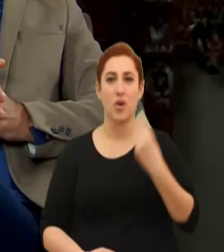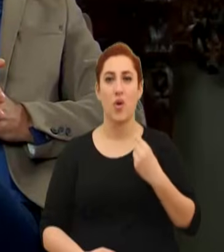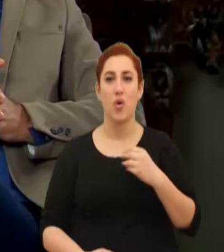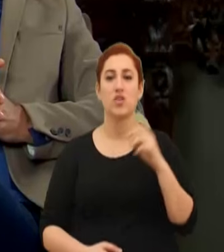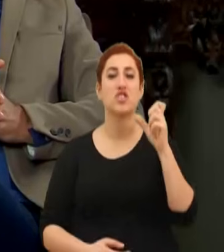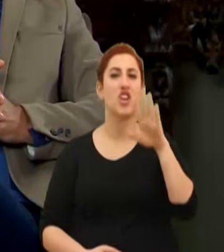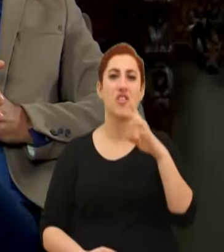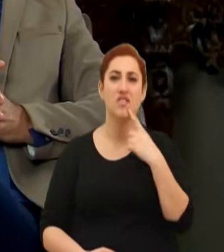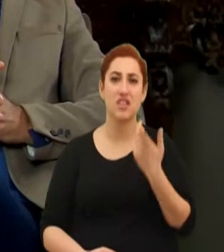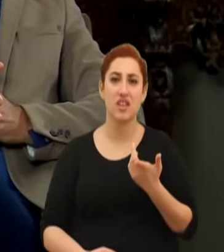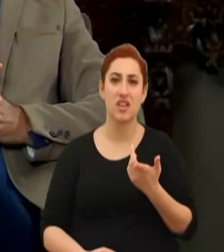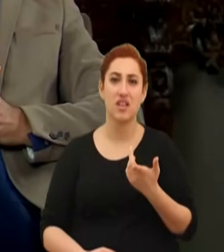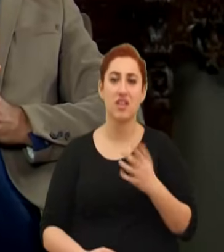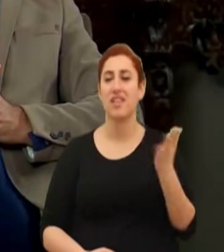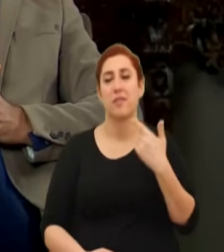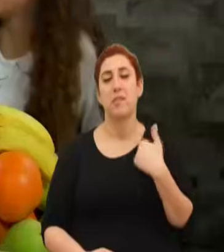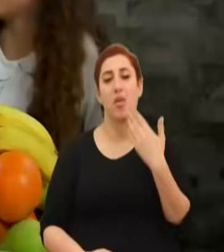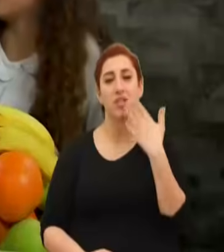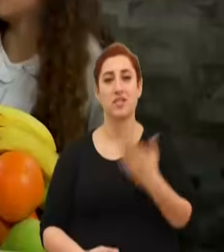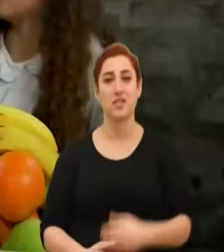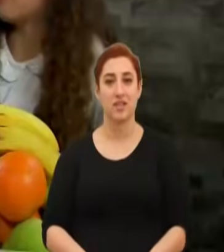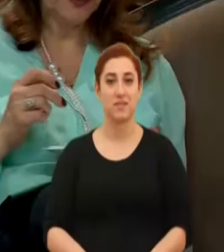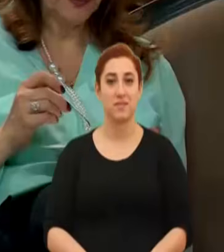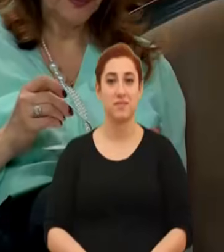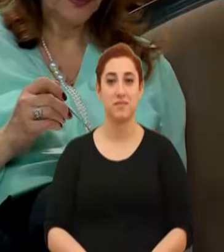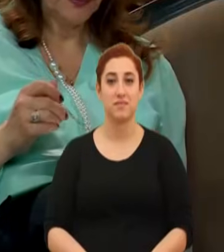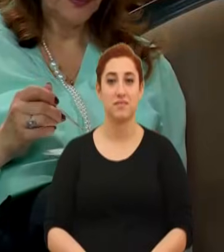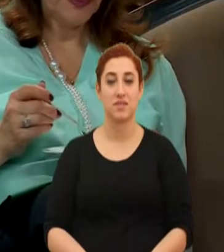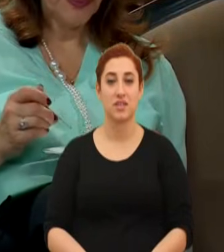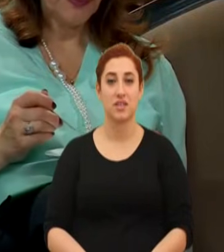ya. Caviş nedir ya? Ne bileyim öylesine.